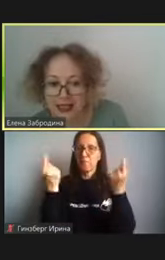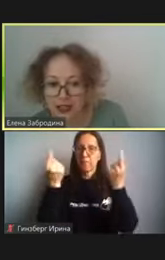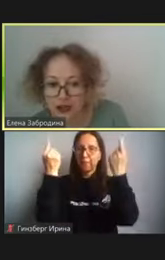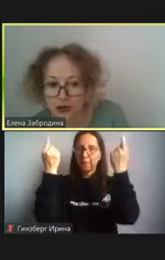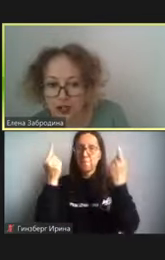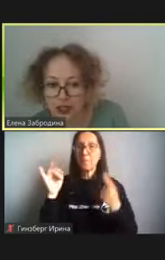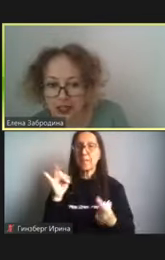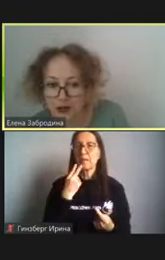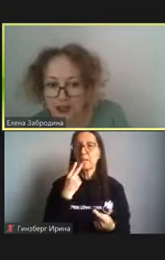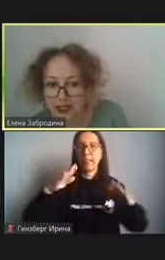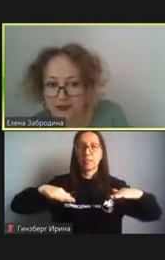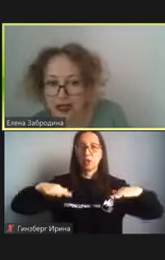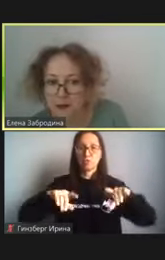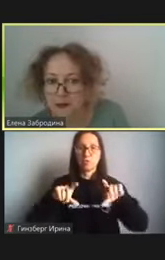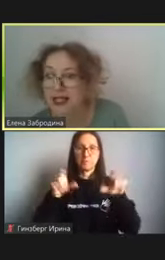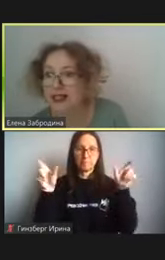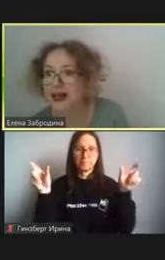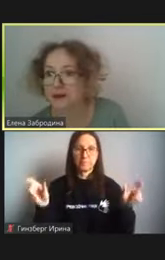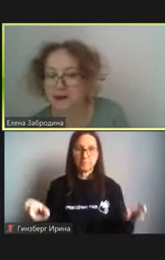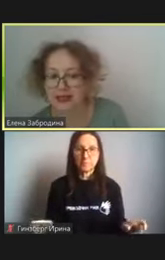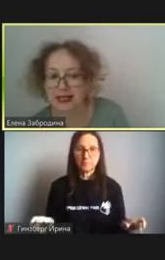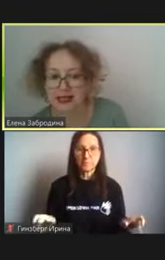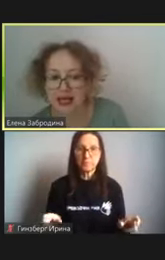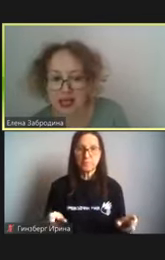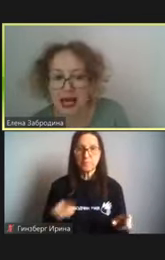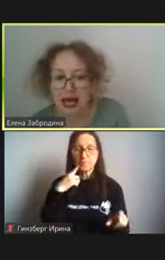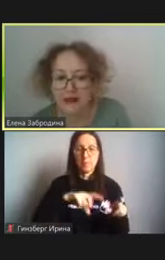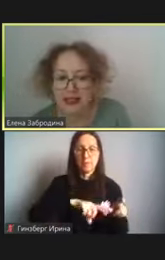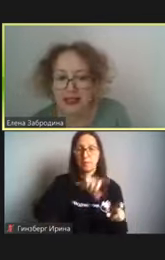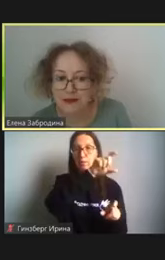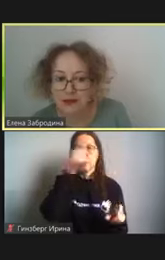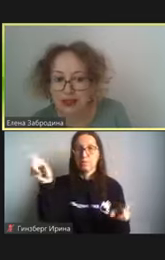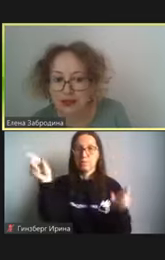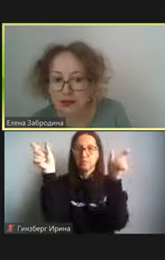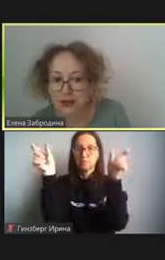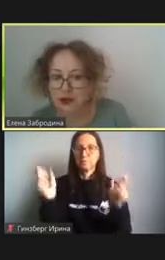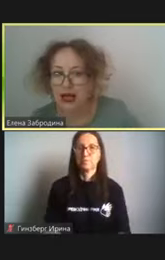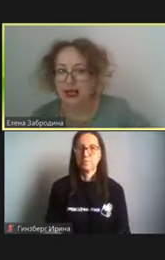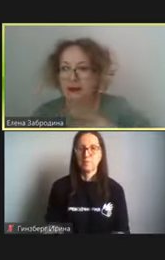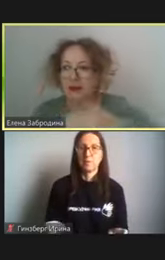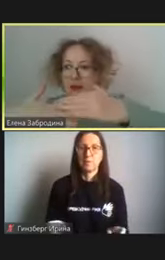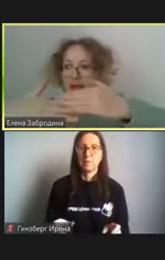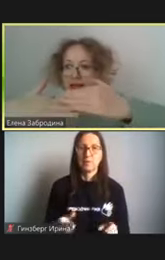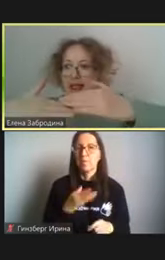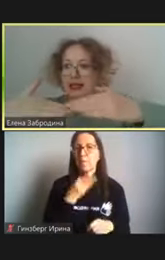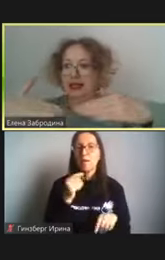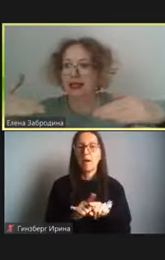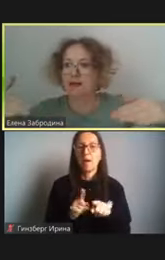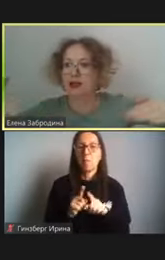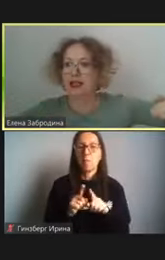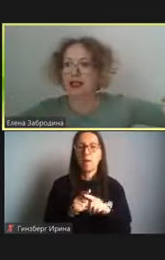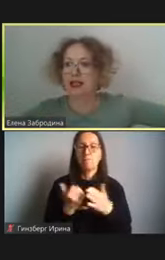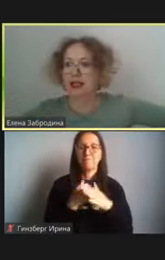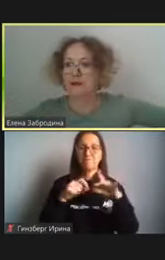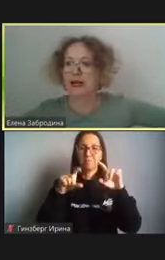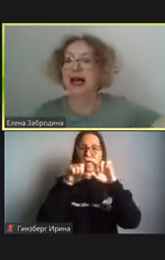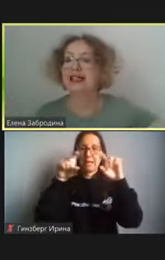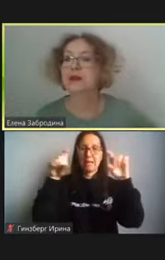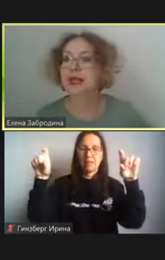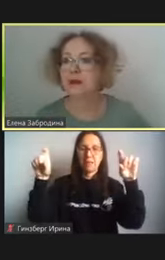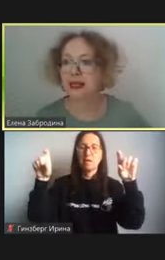вот на нижнюю часть, вот здесь вот как бы под ногами персонажей. Видите, вот здесь вот эта вот как бы горизонтальная вот